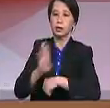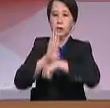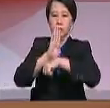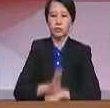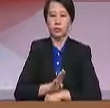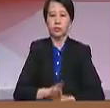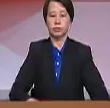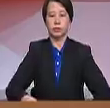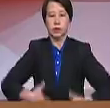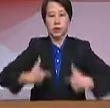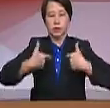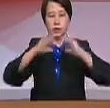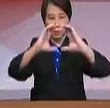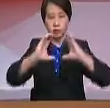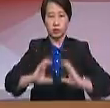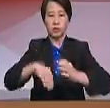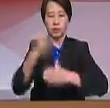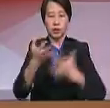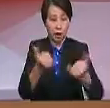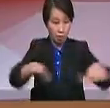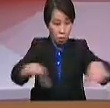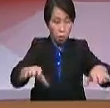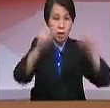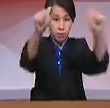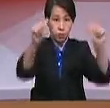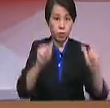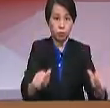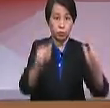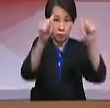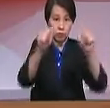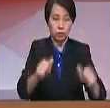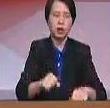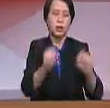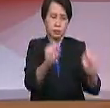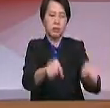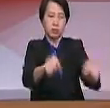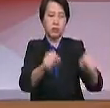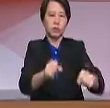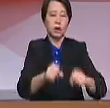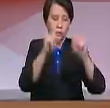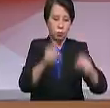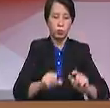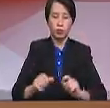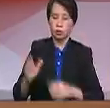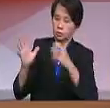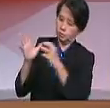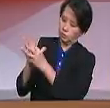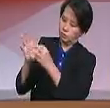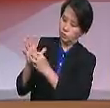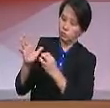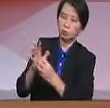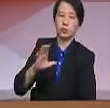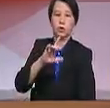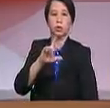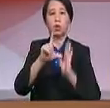pembudayaan norma baru ini yang nak mengeluarkan poster masing-masing, kita membenarkan untuk meletakkan logo PDRM dan